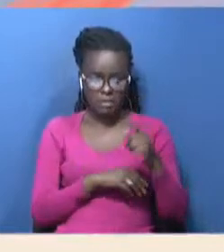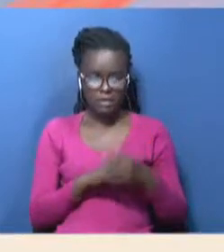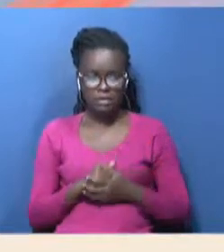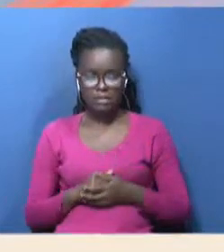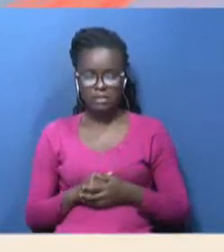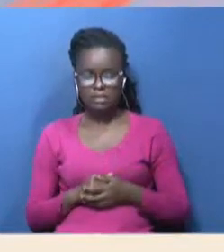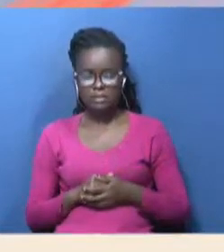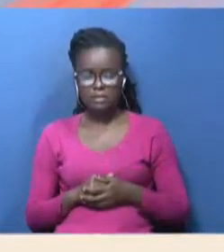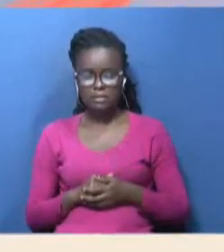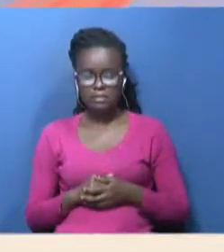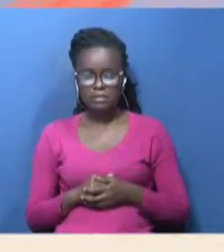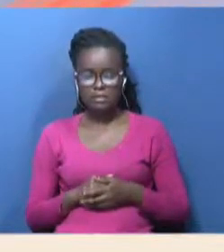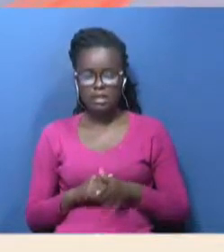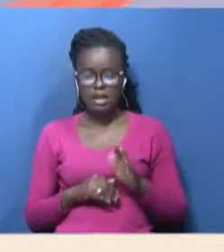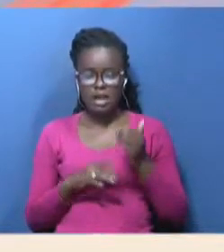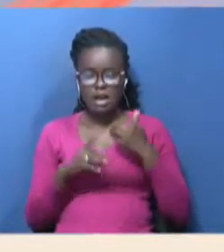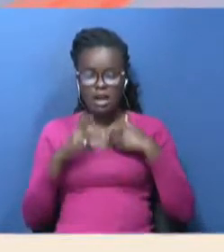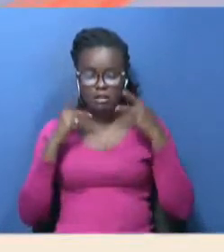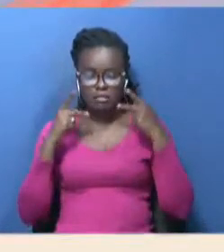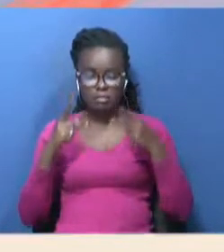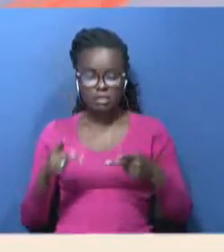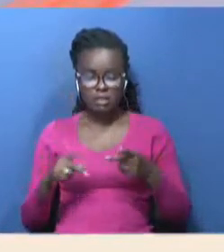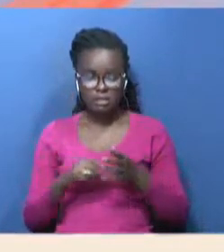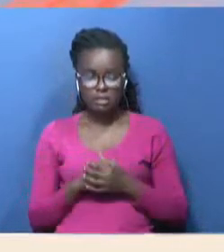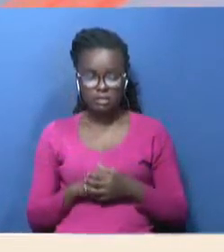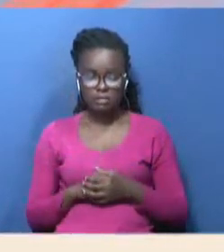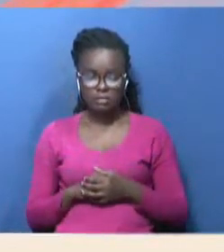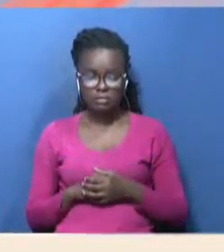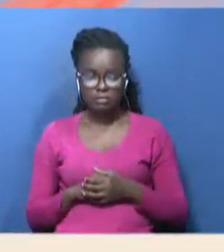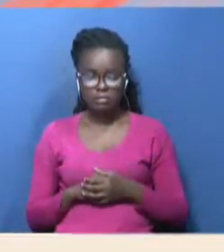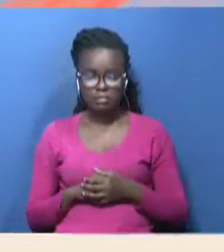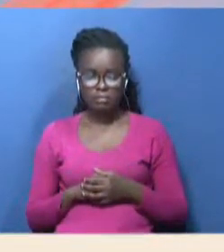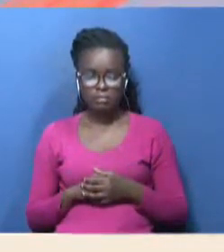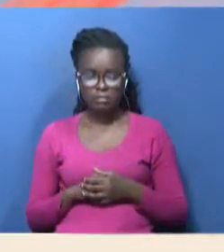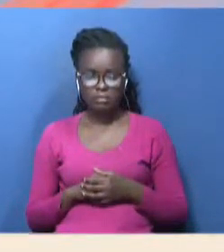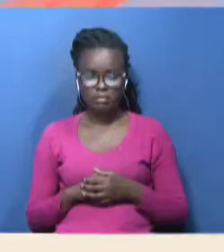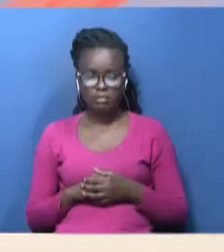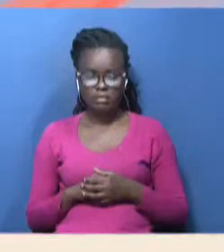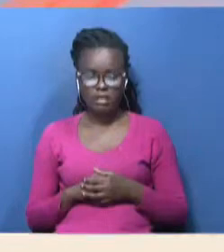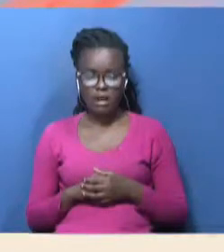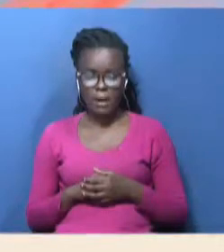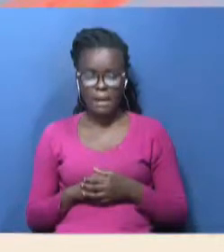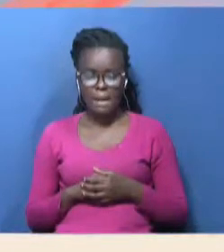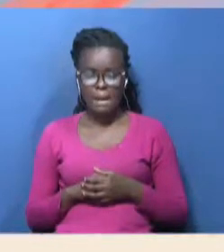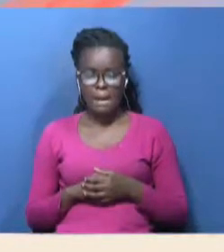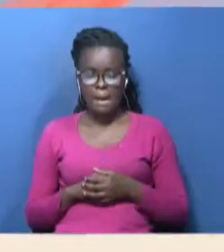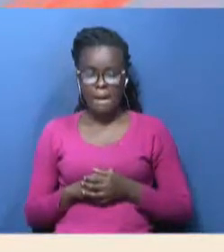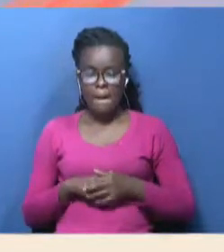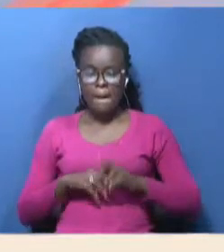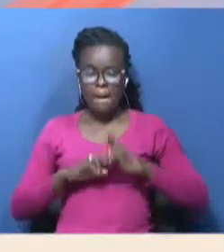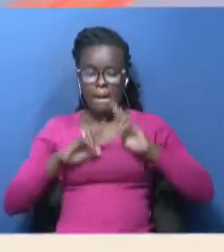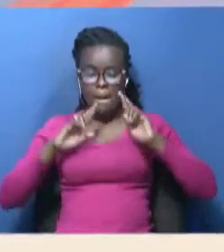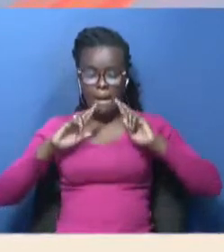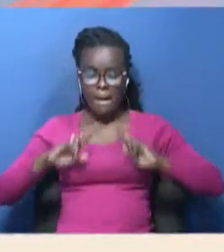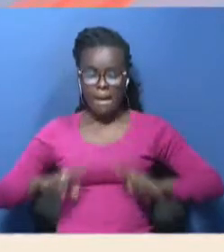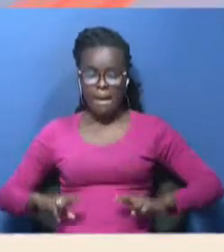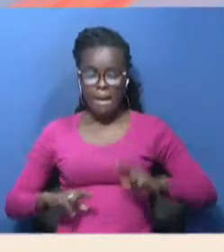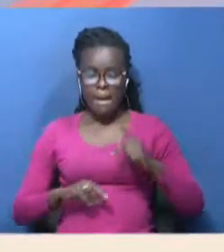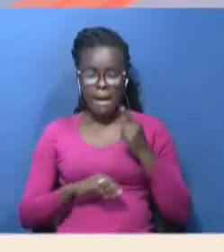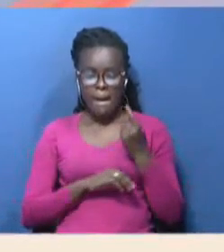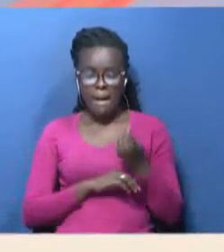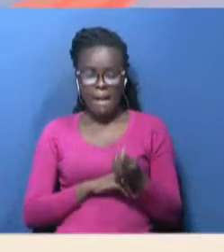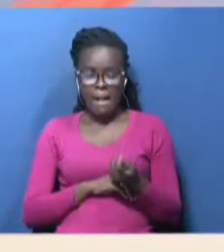Wambui acokwo ni thayu. Mũgĩkũyũ akiugaga ona ngũkũ ya thathi nĩ